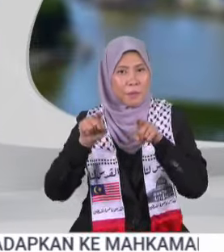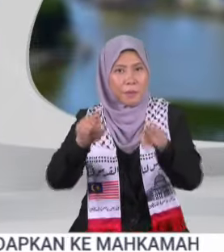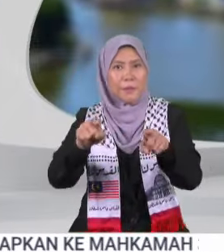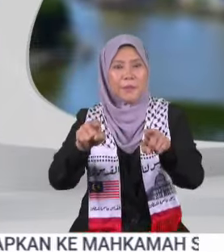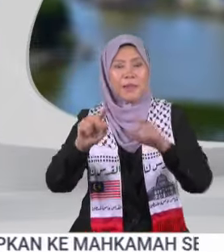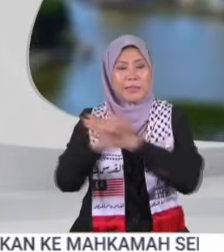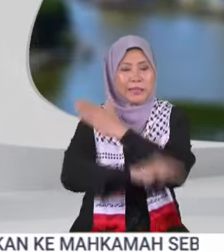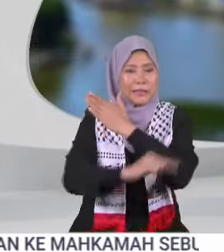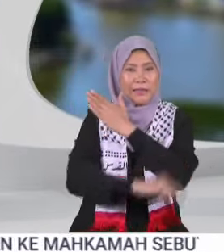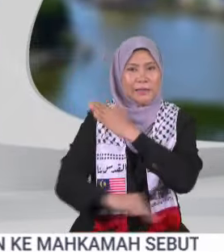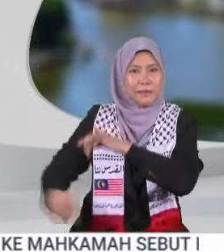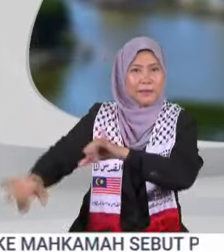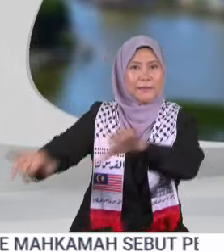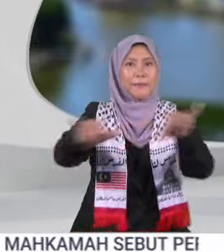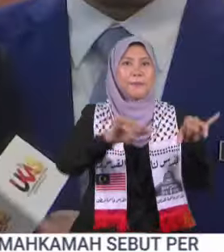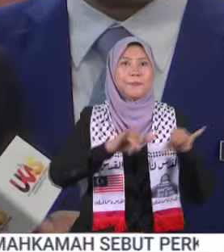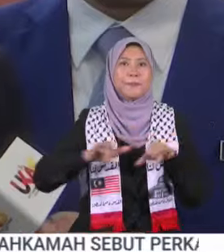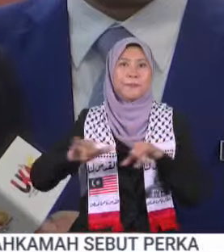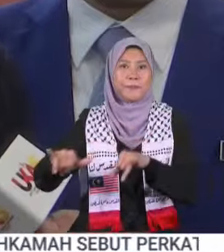setiap